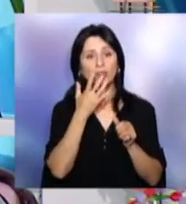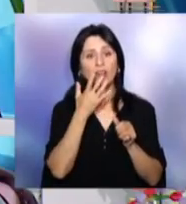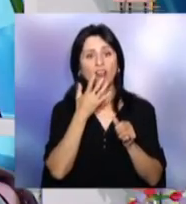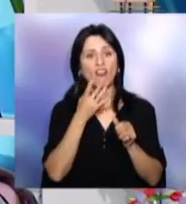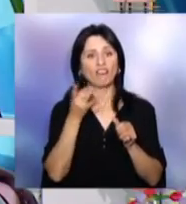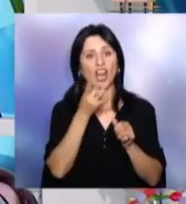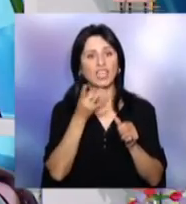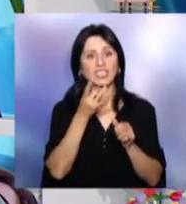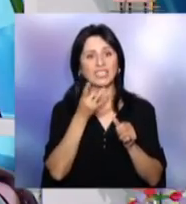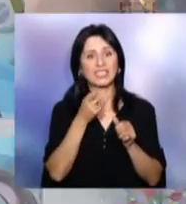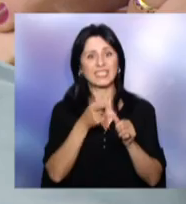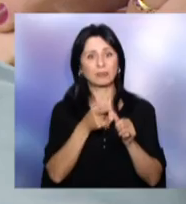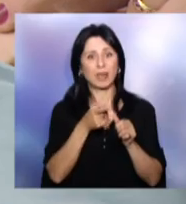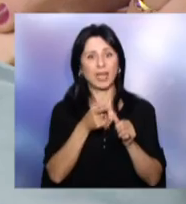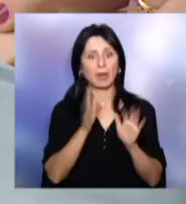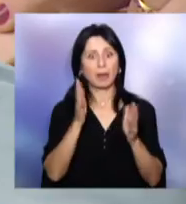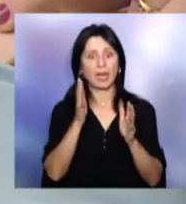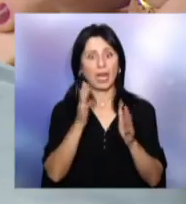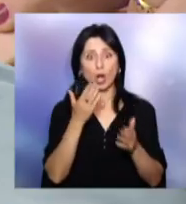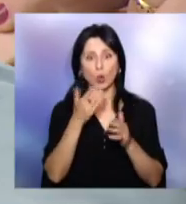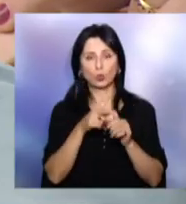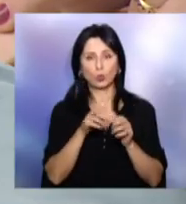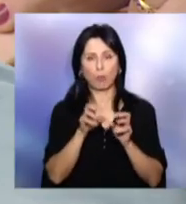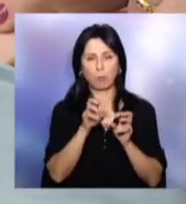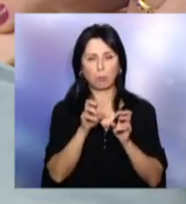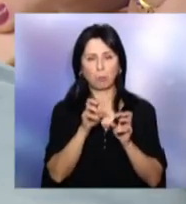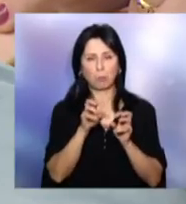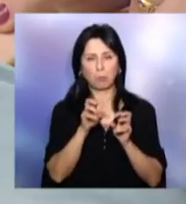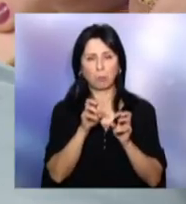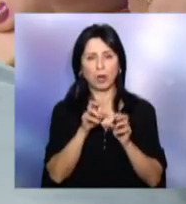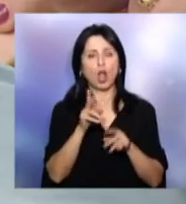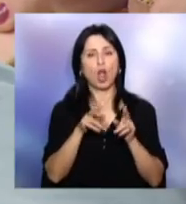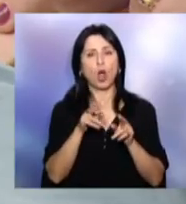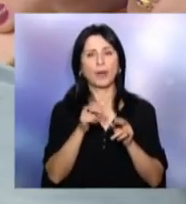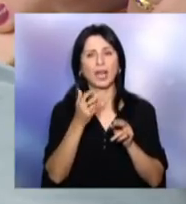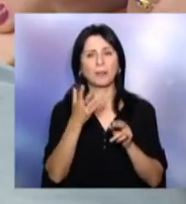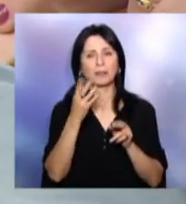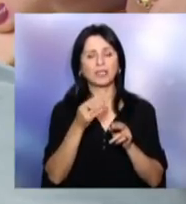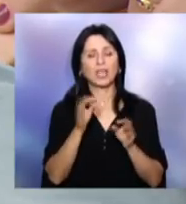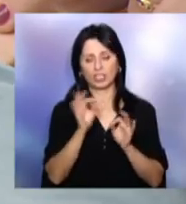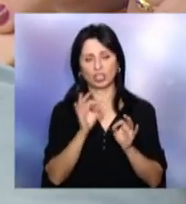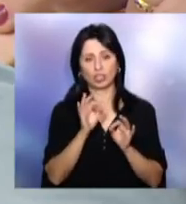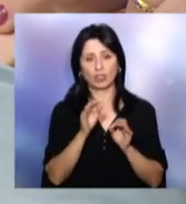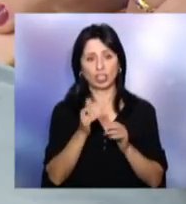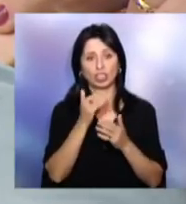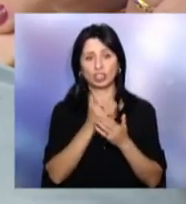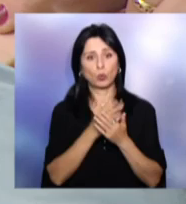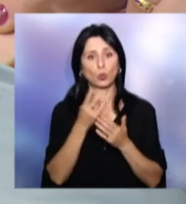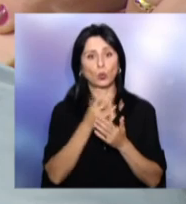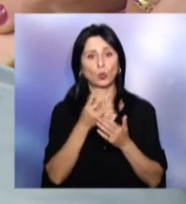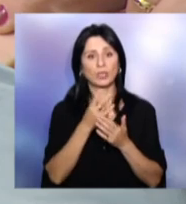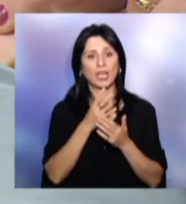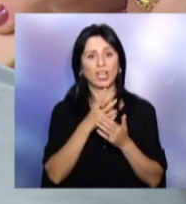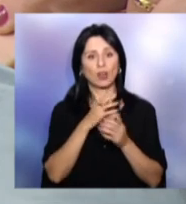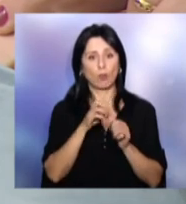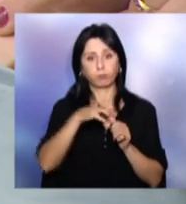პრიალა. თუ სტომა შეშუპდა, შეშუპება ნორმა ოპერაციიდან რამდენიმე დღე. შემდგომ სტომა უნდა